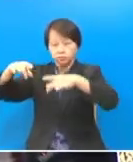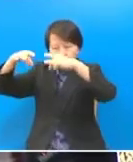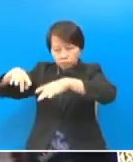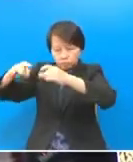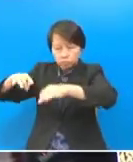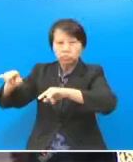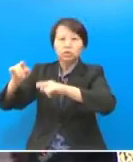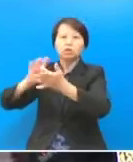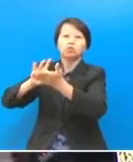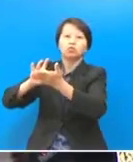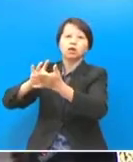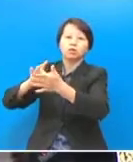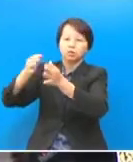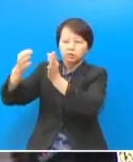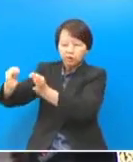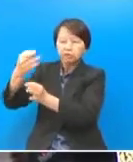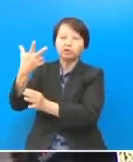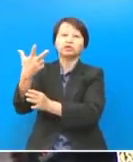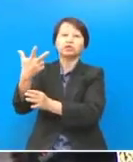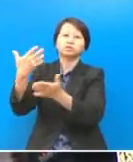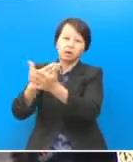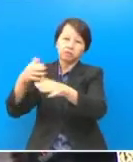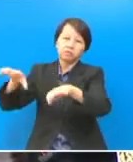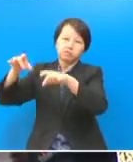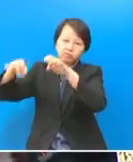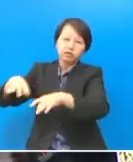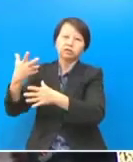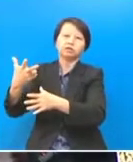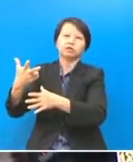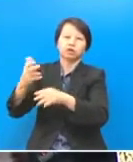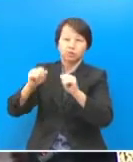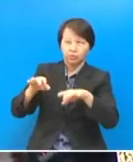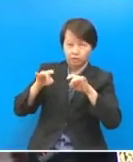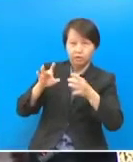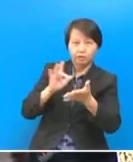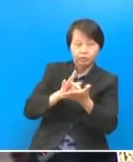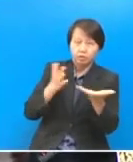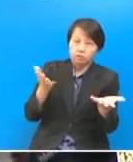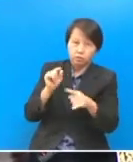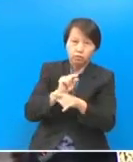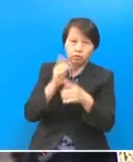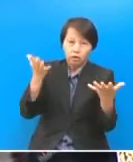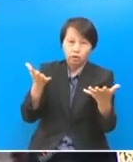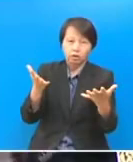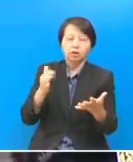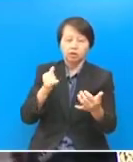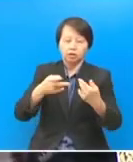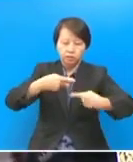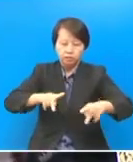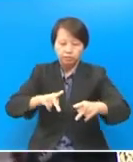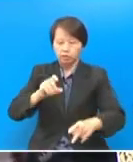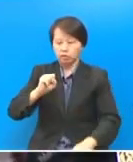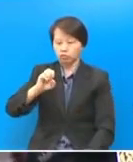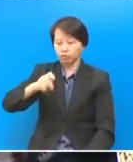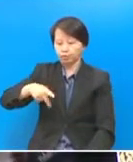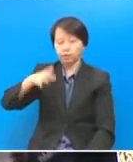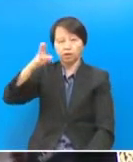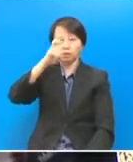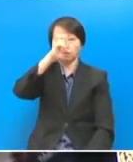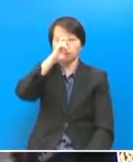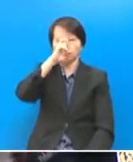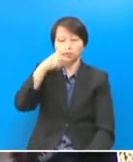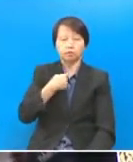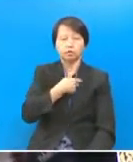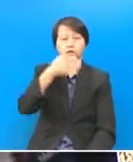difahamkan jadinya es opiopio akan peluangnya akan dipetakan dan kita akan